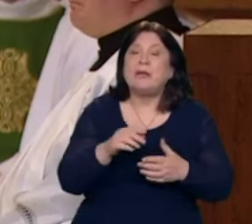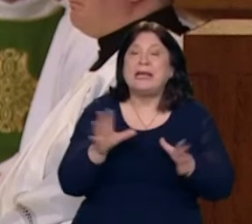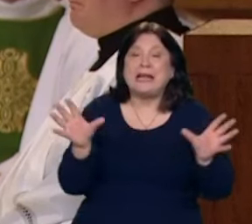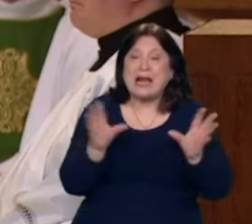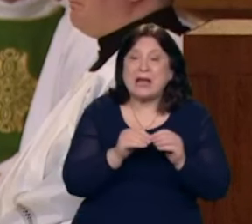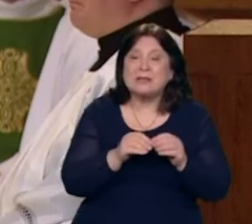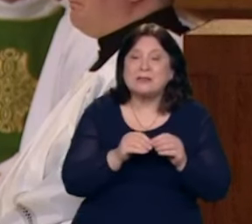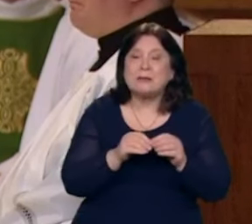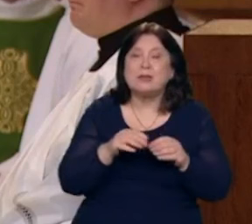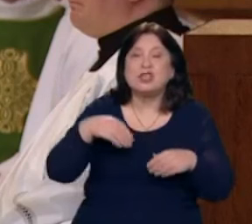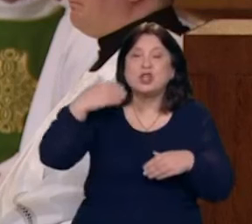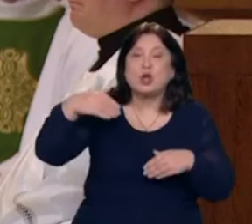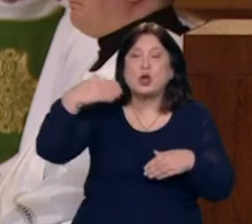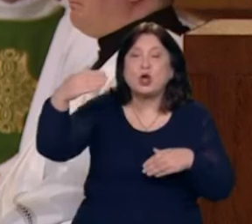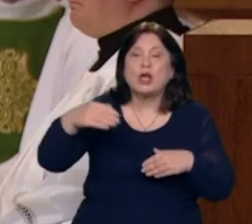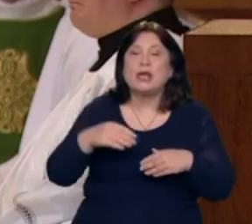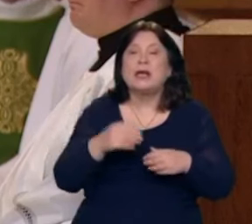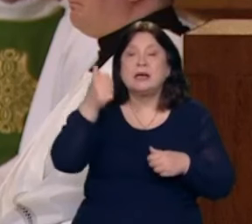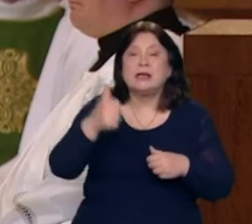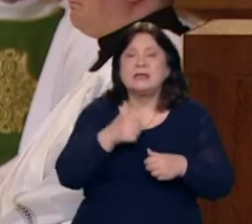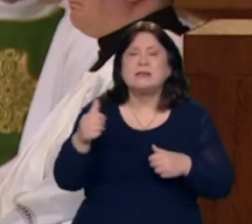orędzi jes